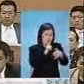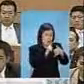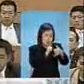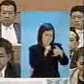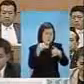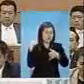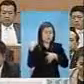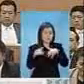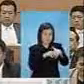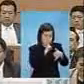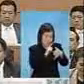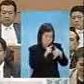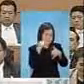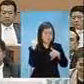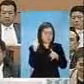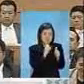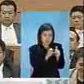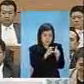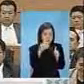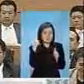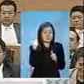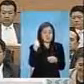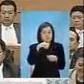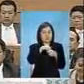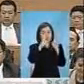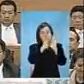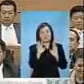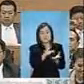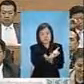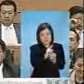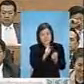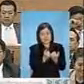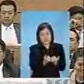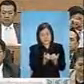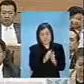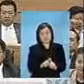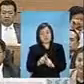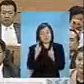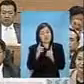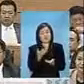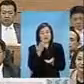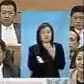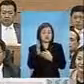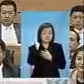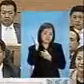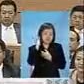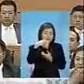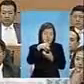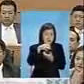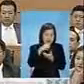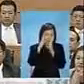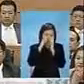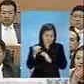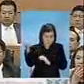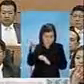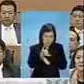ด่าทออบรมสั่งสอนเพราะอยู่กันมาแบบนี้แต่ถ้าท่านจะอธิบายว่าคนที่เข้ามานั่ง